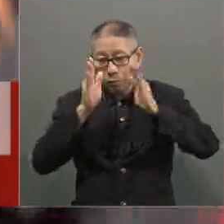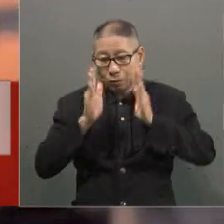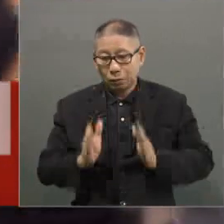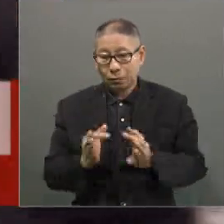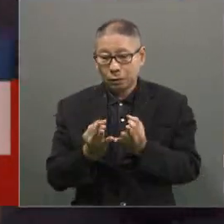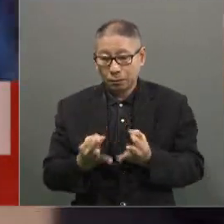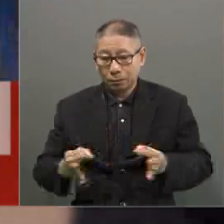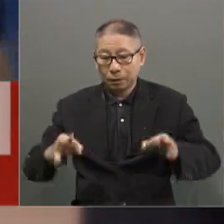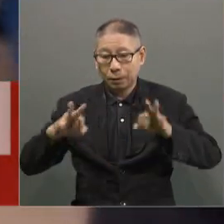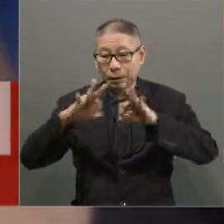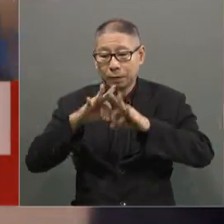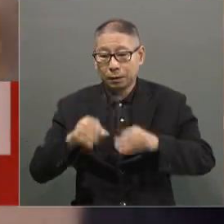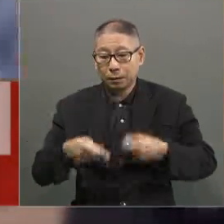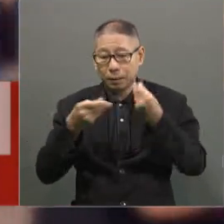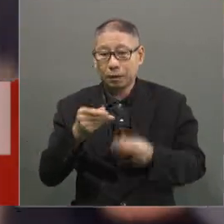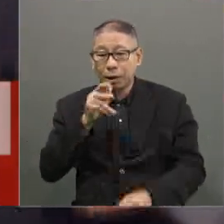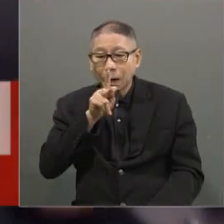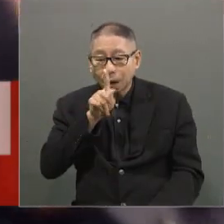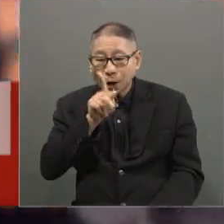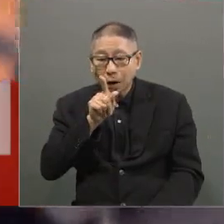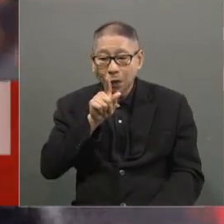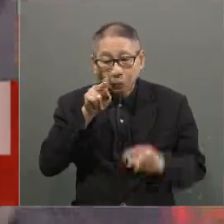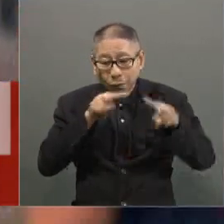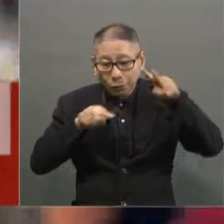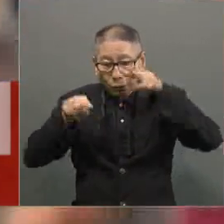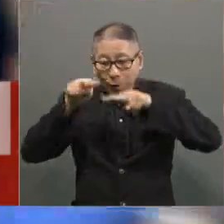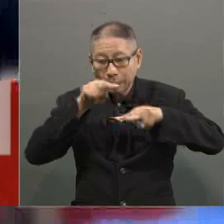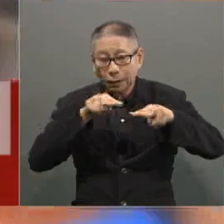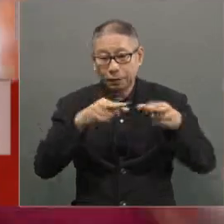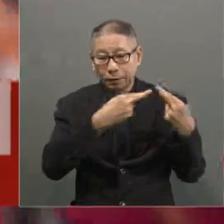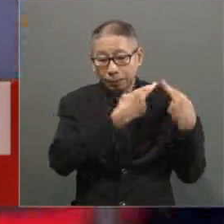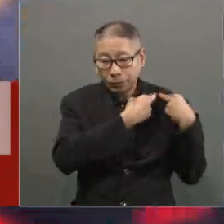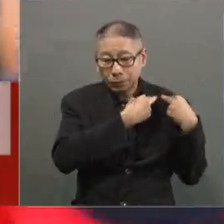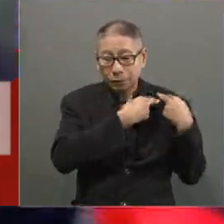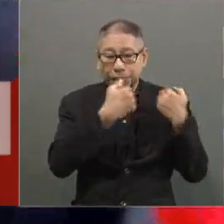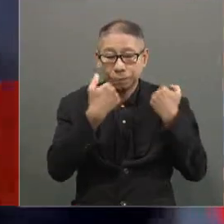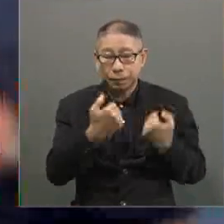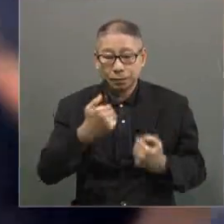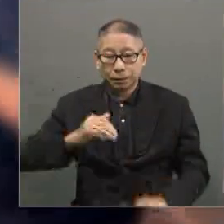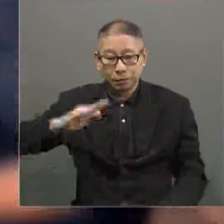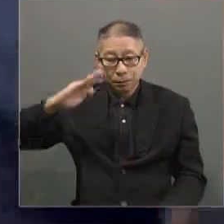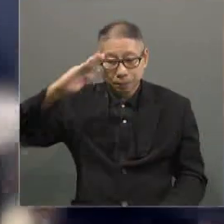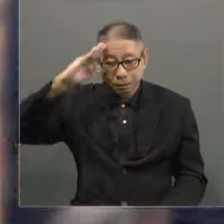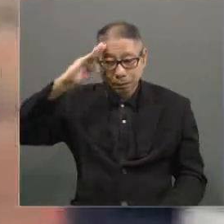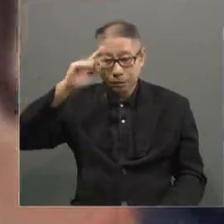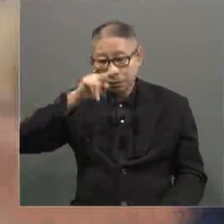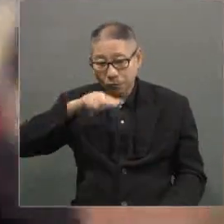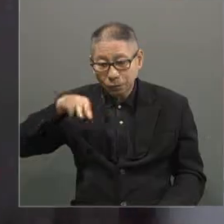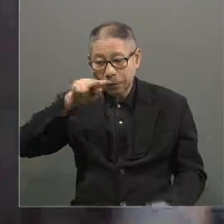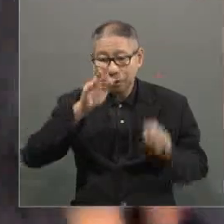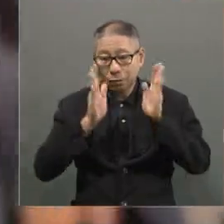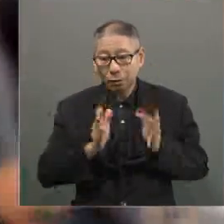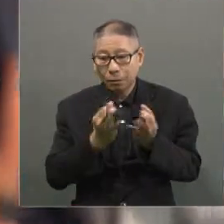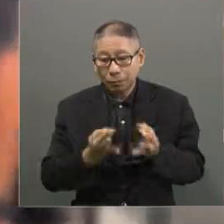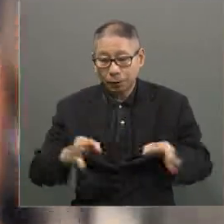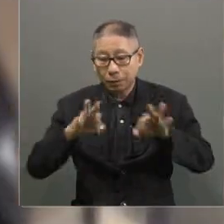ญโดยให้สำนักงานข่าวกรองดูแลเรื่องนี้ซึ่งเป็นหน้าที่ของฝ่ายความมั่นคงฝ่ายรักษาความปลอดภัยที่จะต้องดูแลบุคคลสำคัญ